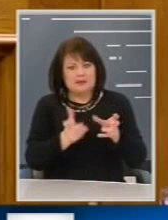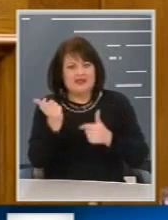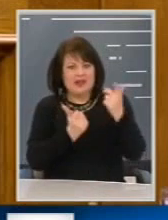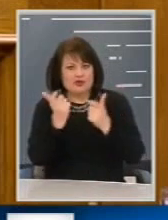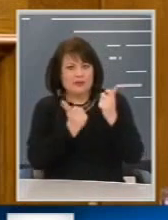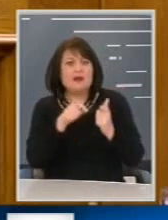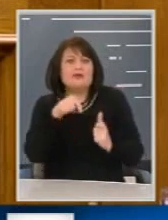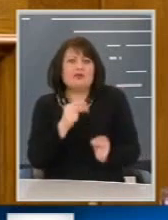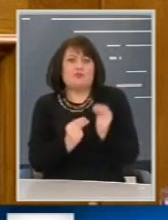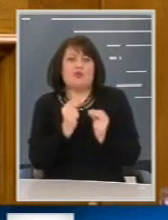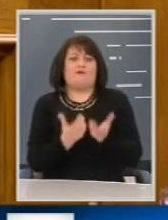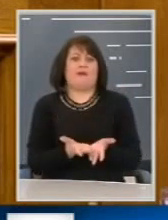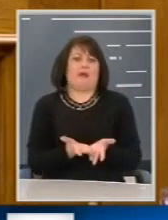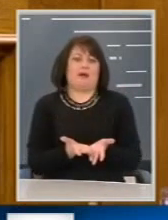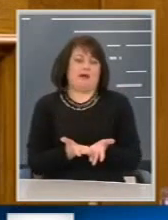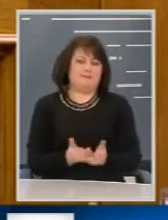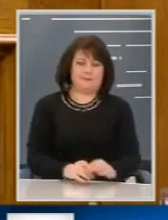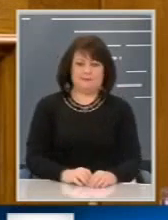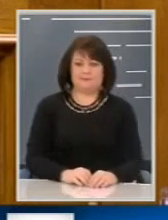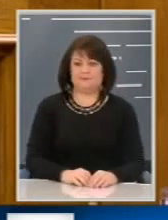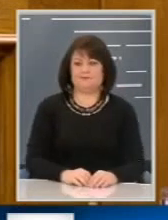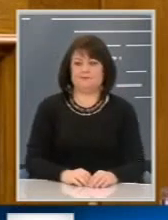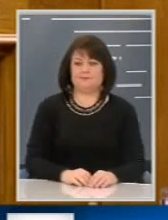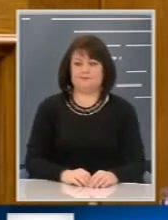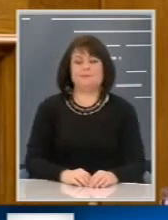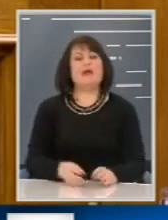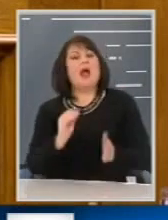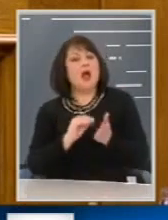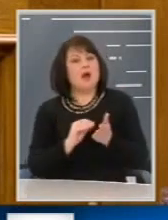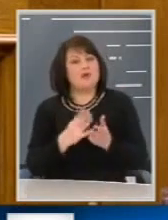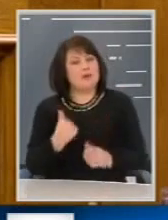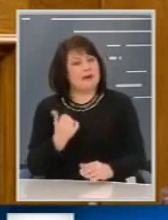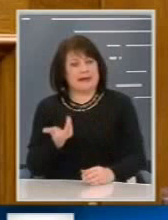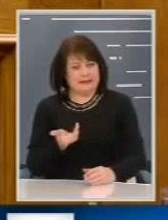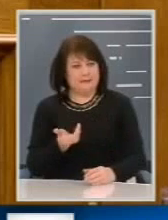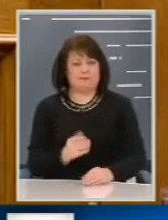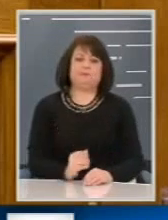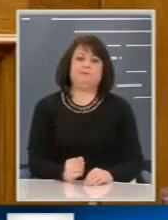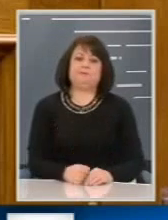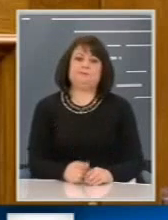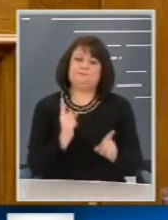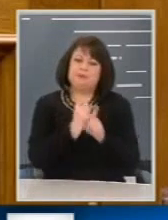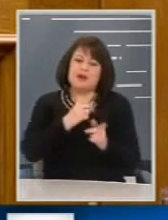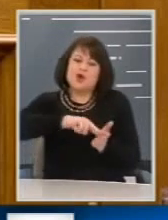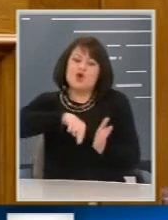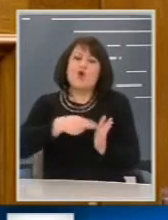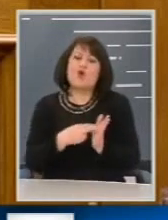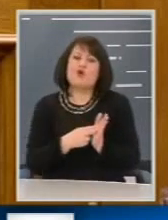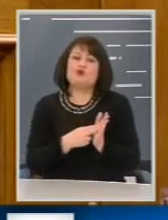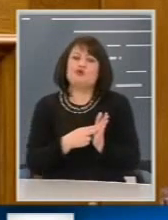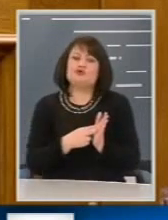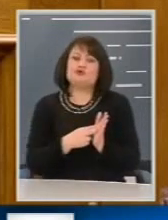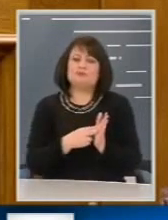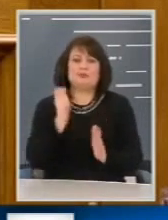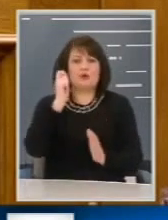εξαιρετικά προβληματικό χαρακτήρα τους. Υπάρχει ωστόσο και κάτι ακόμα. ο ιδιαίτερος ρόλος, η βαρύτητα που έχουν